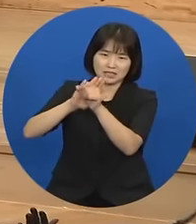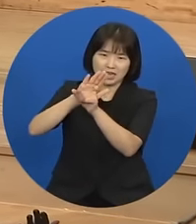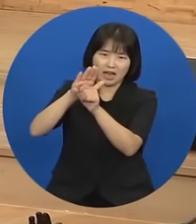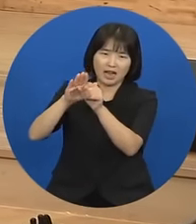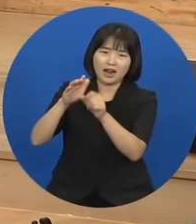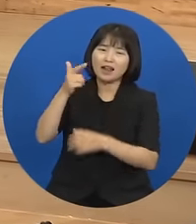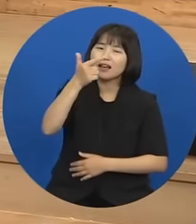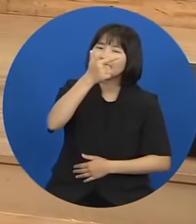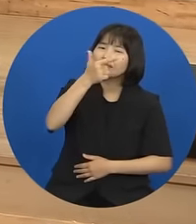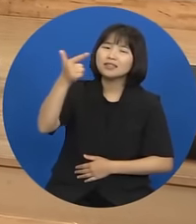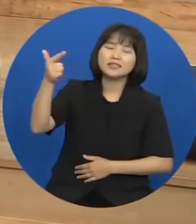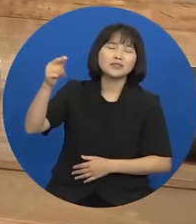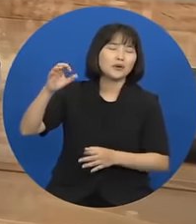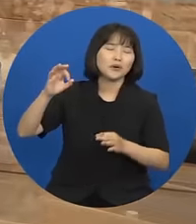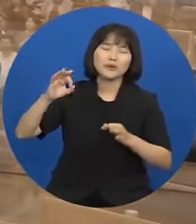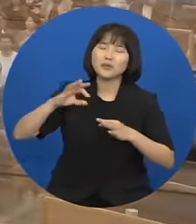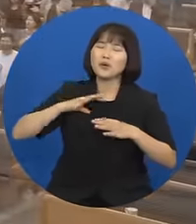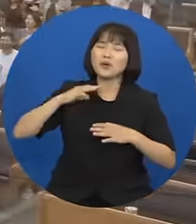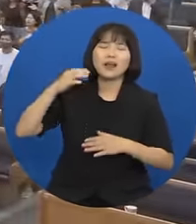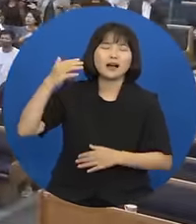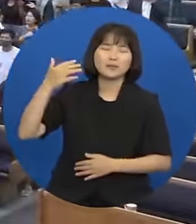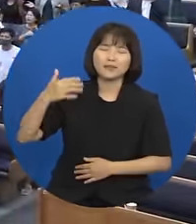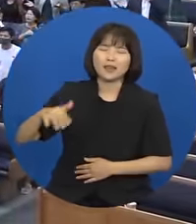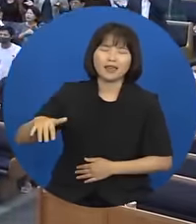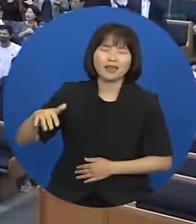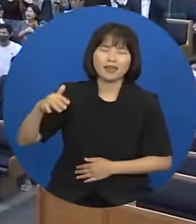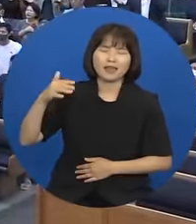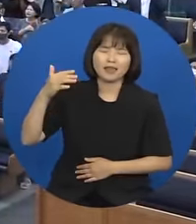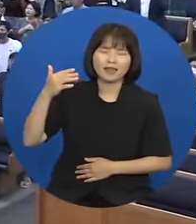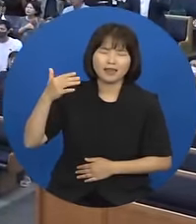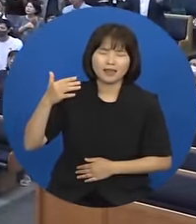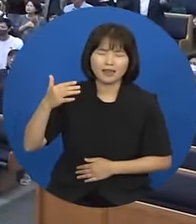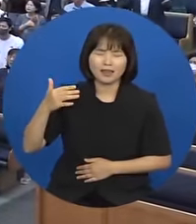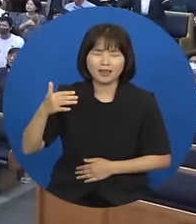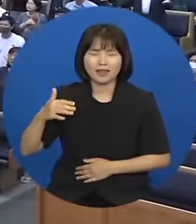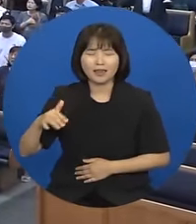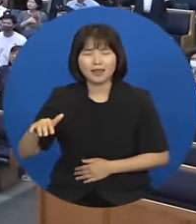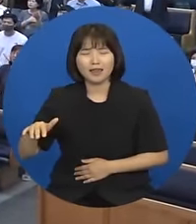아버지 사랑 크고 놀랍네.